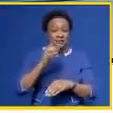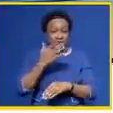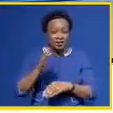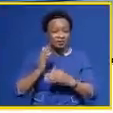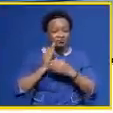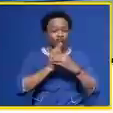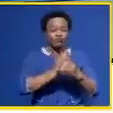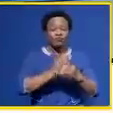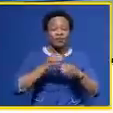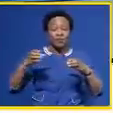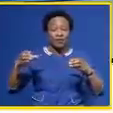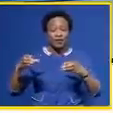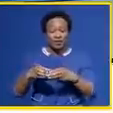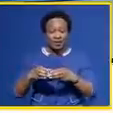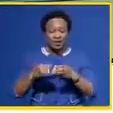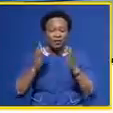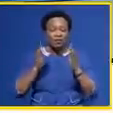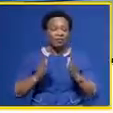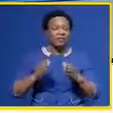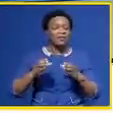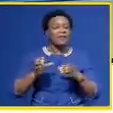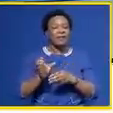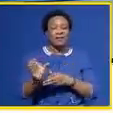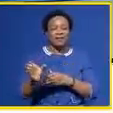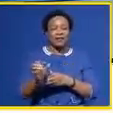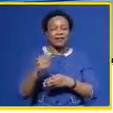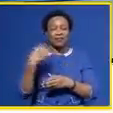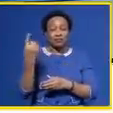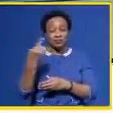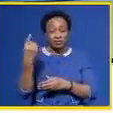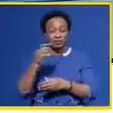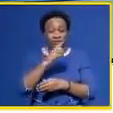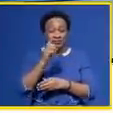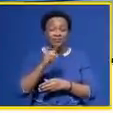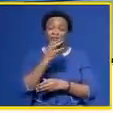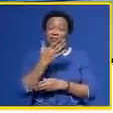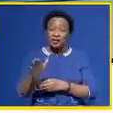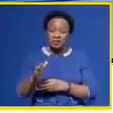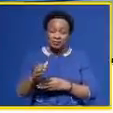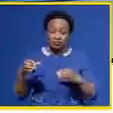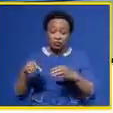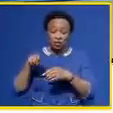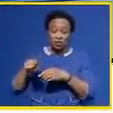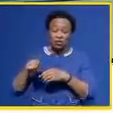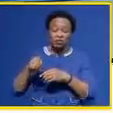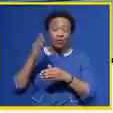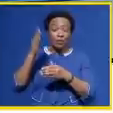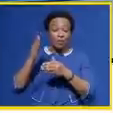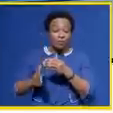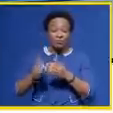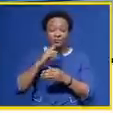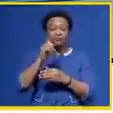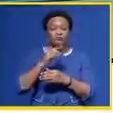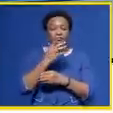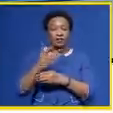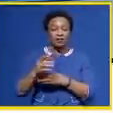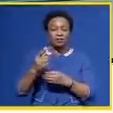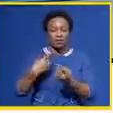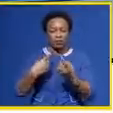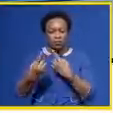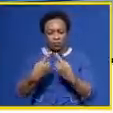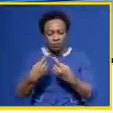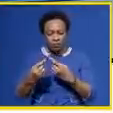kikao cha kamati maalum ya halmashauri kuu ya taifa Zanzibar, ikiwa ni kikao cha mwisho kwa Zanzibar kilichoketi kujadili